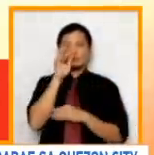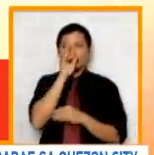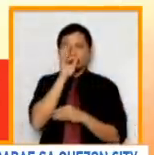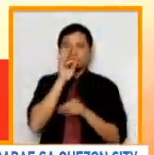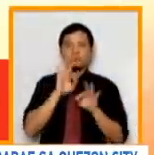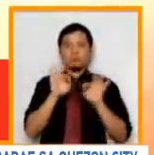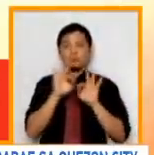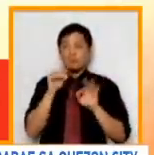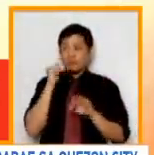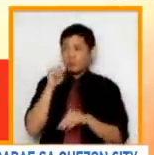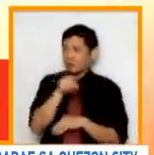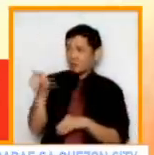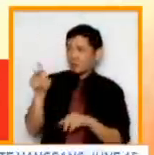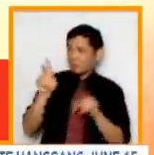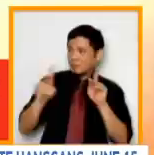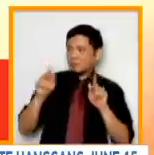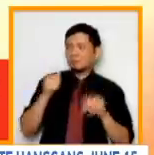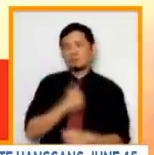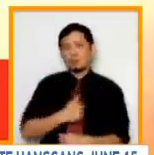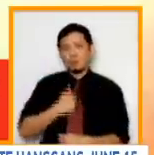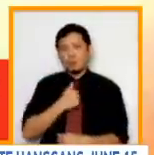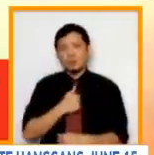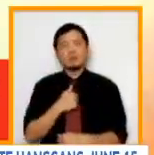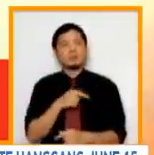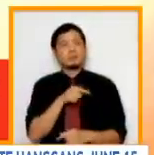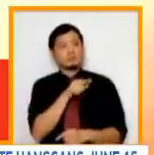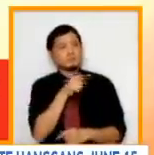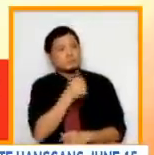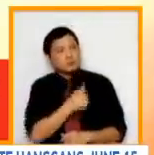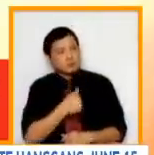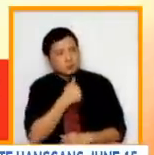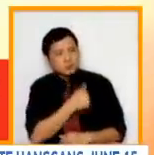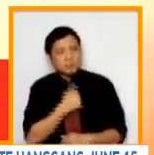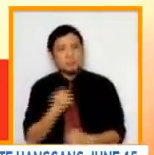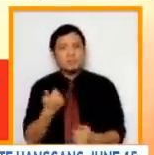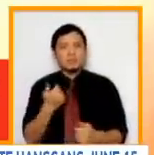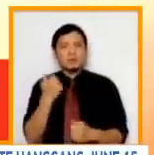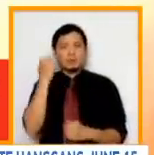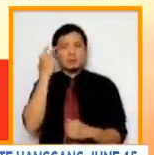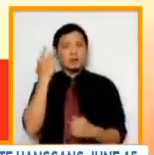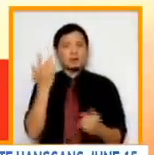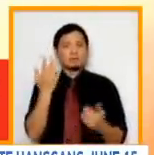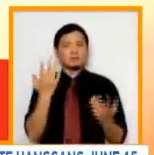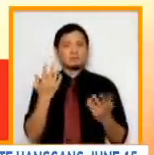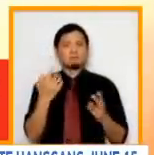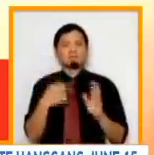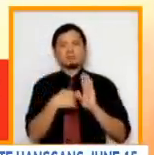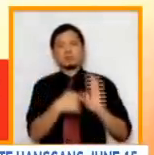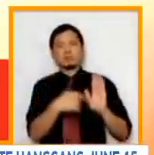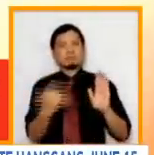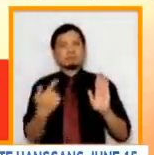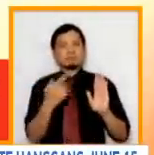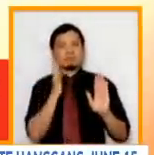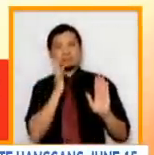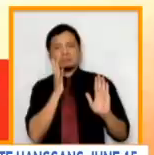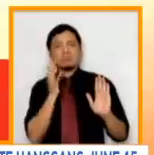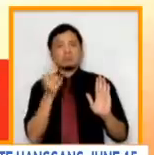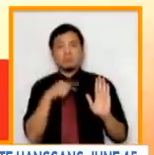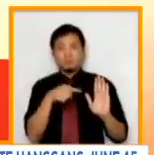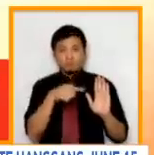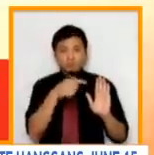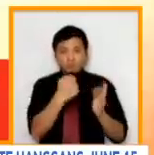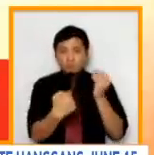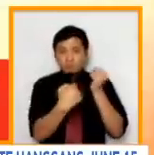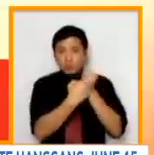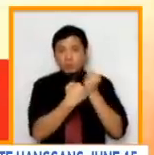mismo humihingi ng dispensa sa inyo. At sana po, bigyan nyo kami pagkakataon, ipakita namin. Kasi kung ang inyo pong suporta at tiwala ibibigay nyo sa amin,